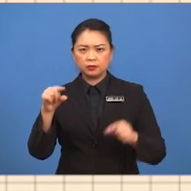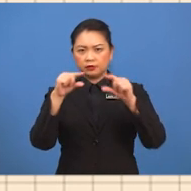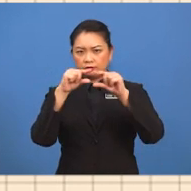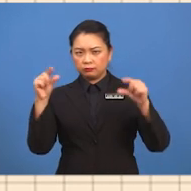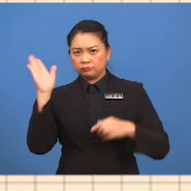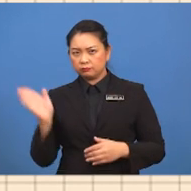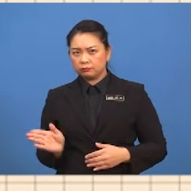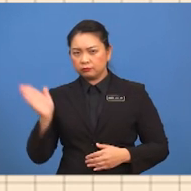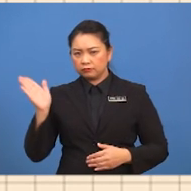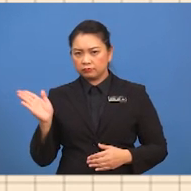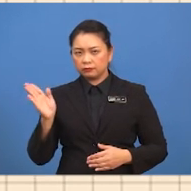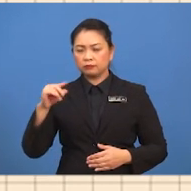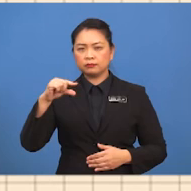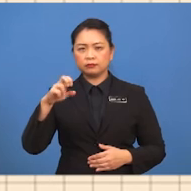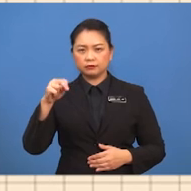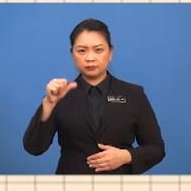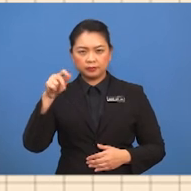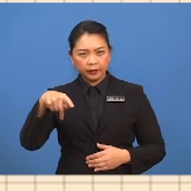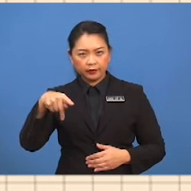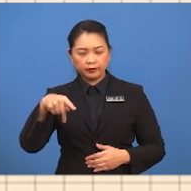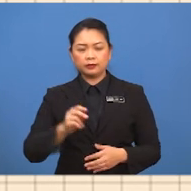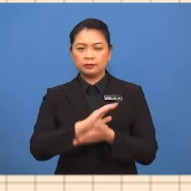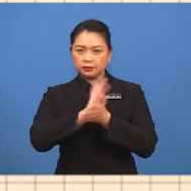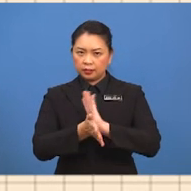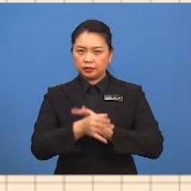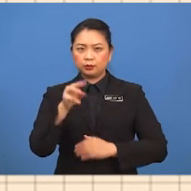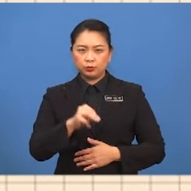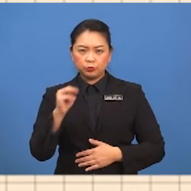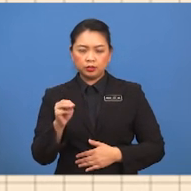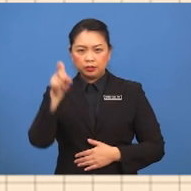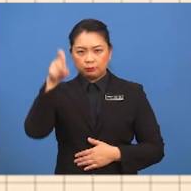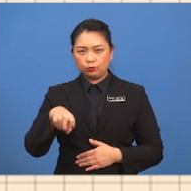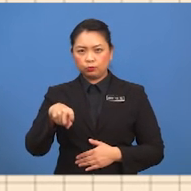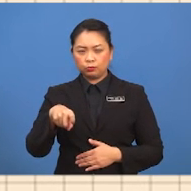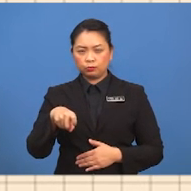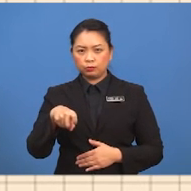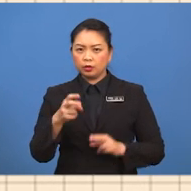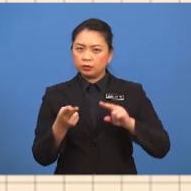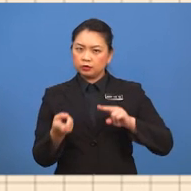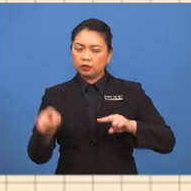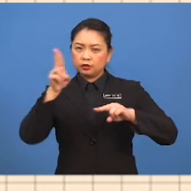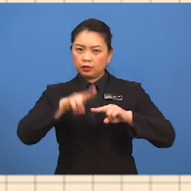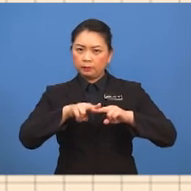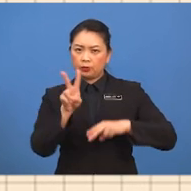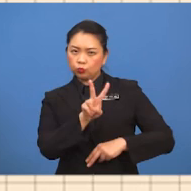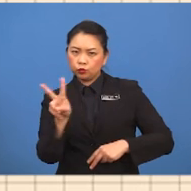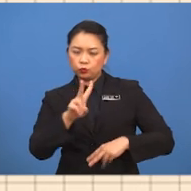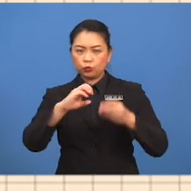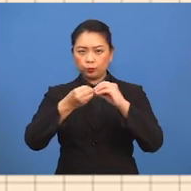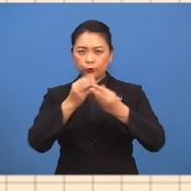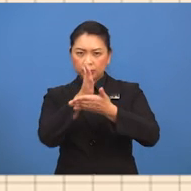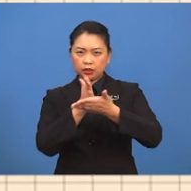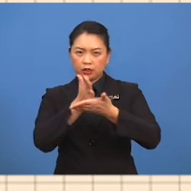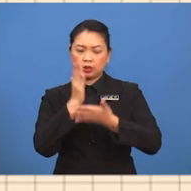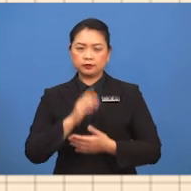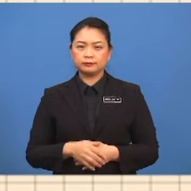ini ialah genap. Jadi murid-murid hendaklah menambah dua nombor di